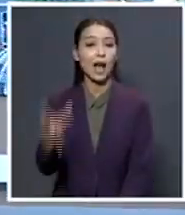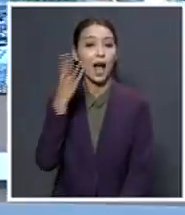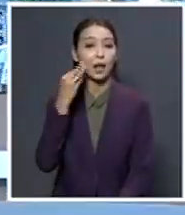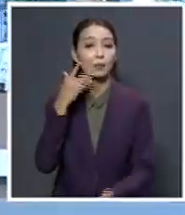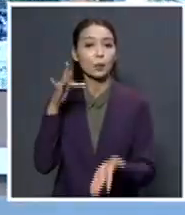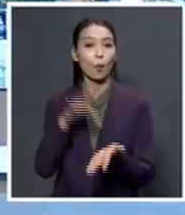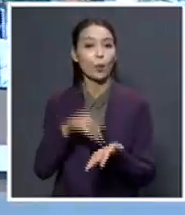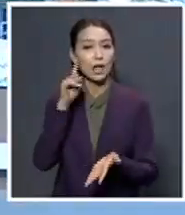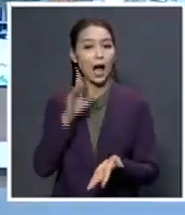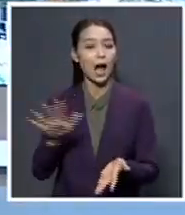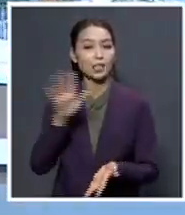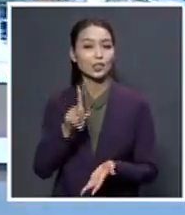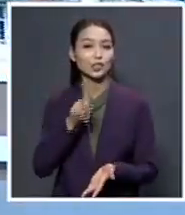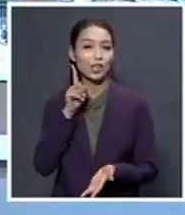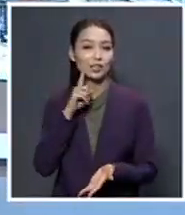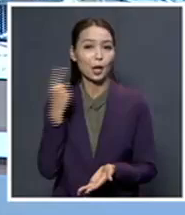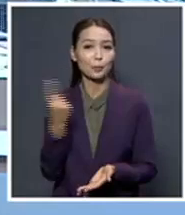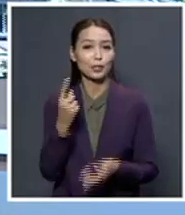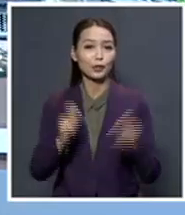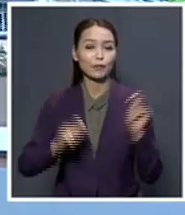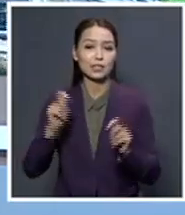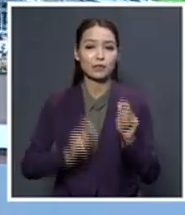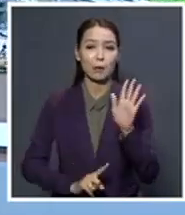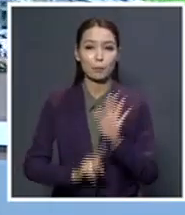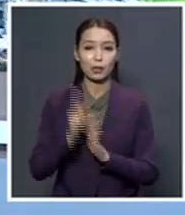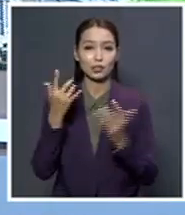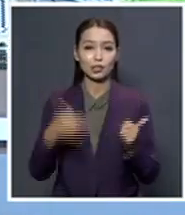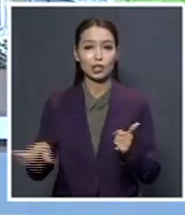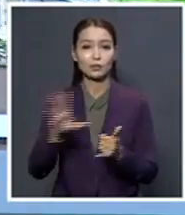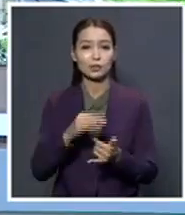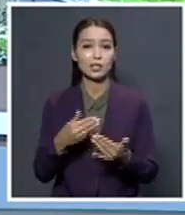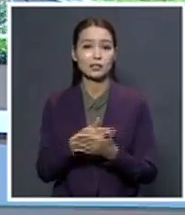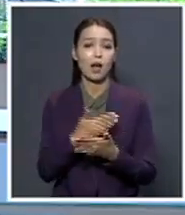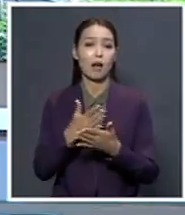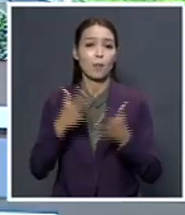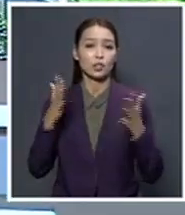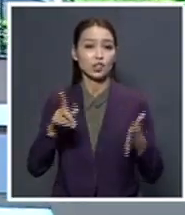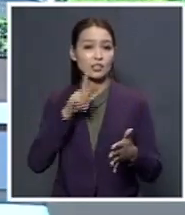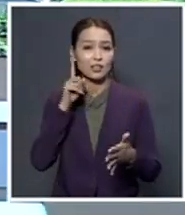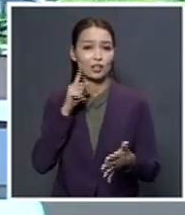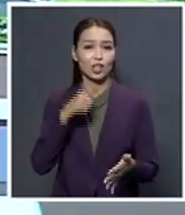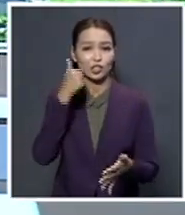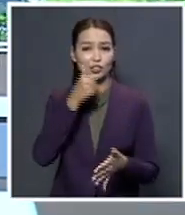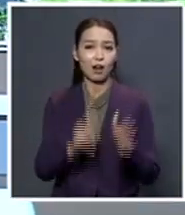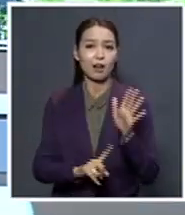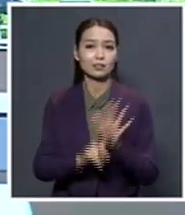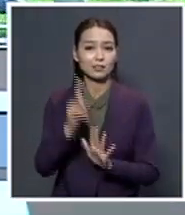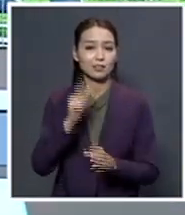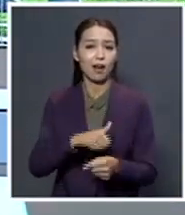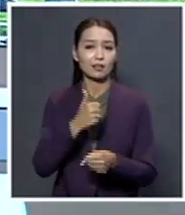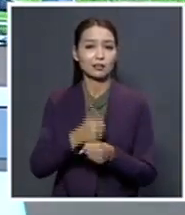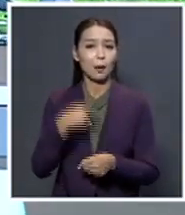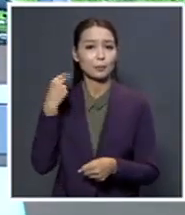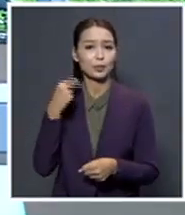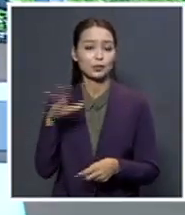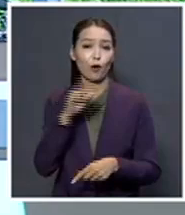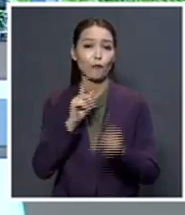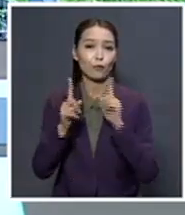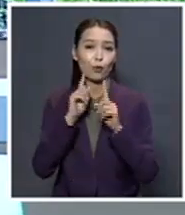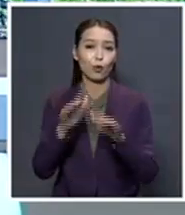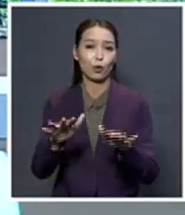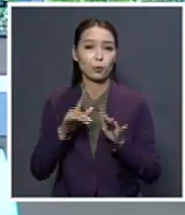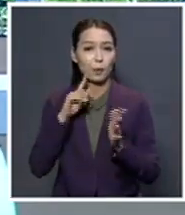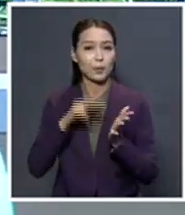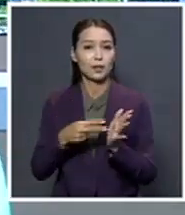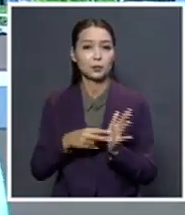Алматы Орталық Азия жастарының бірінші фестивалі басталды. Ауқымы кең шараны жастар жылы аясында елбасы қорының өкілдері ұйымдастырды.